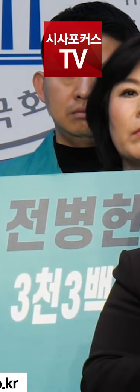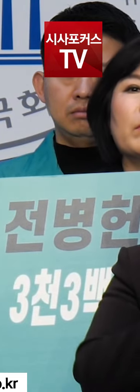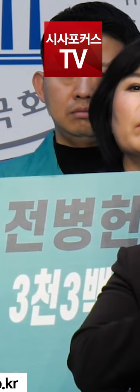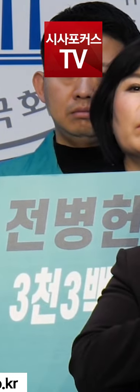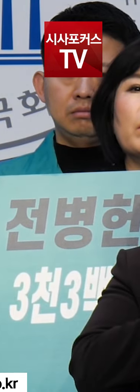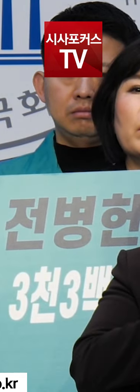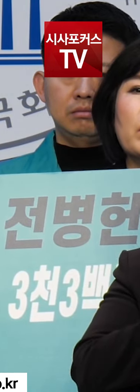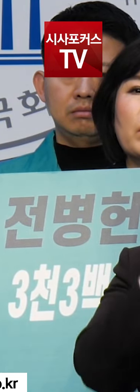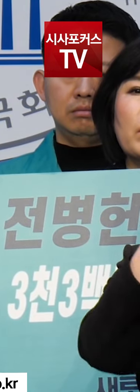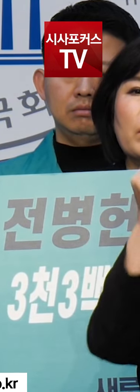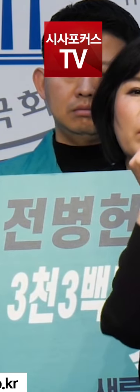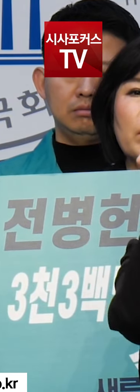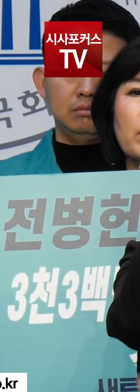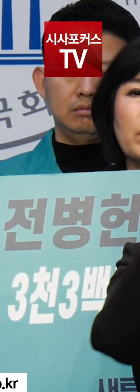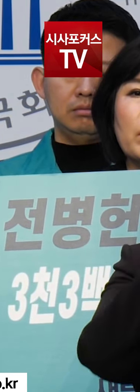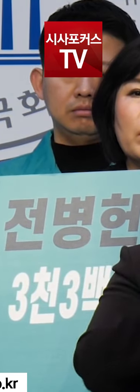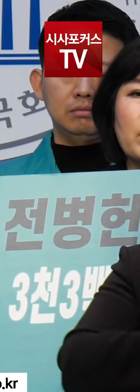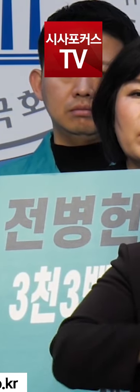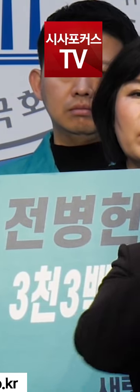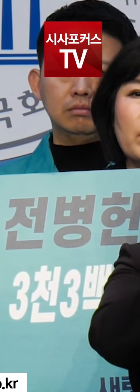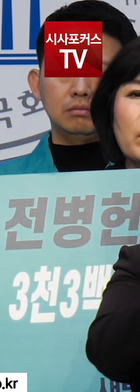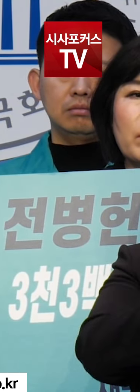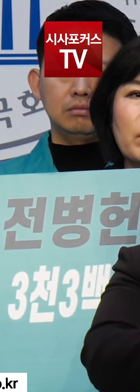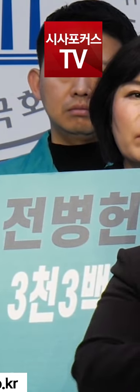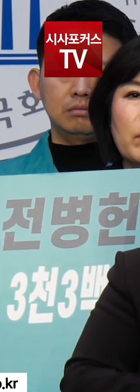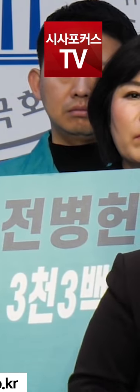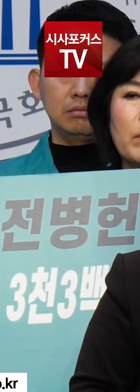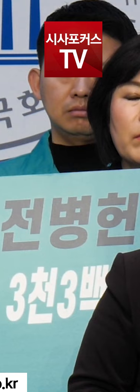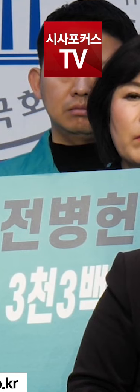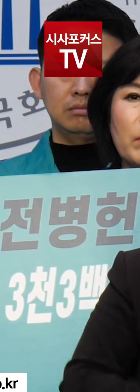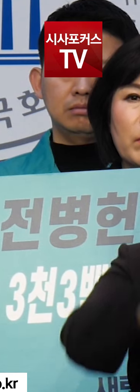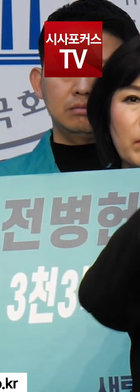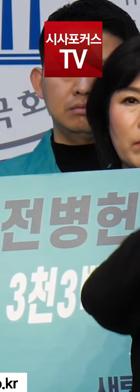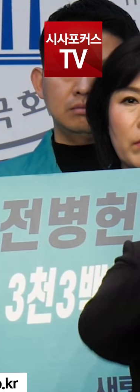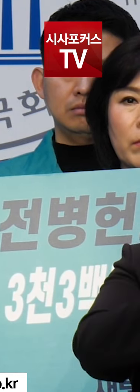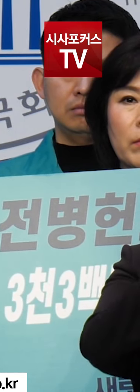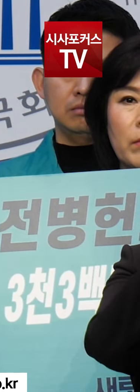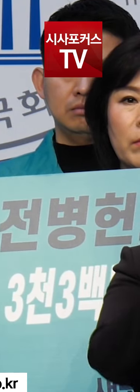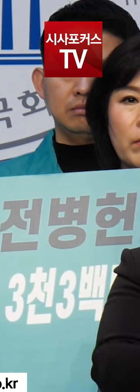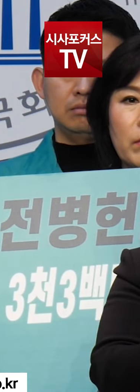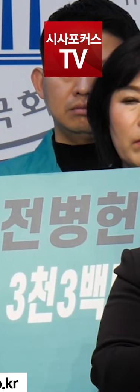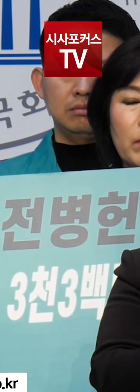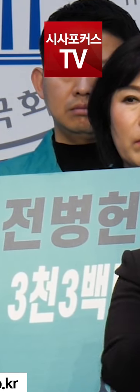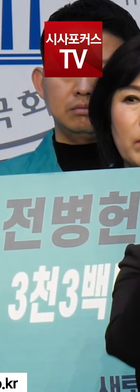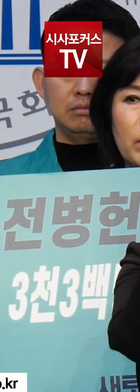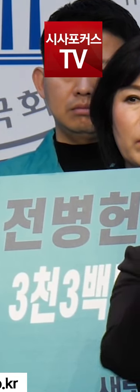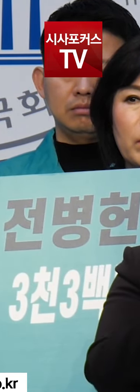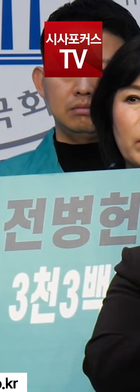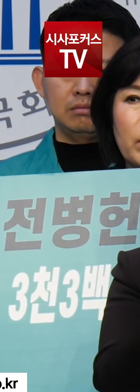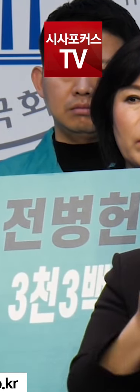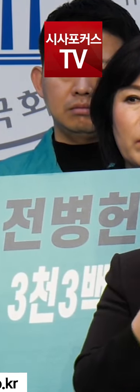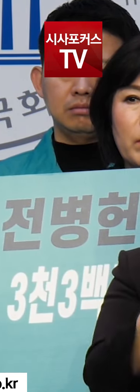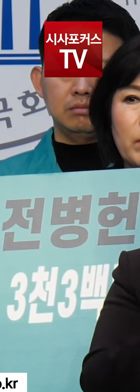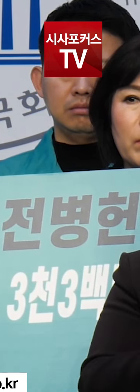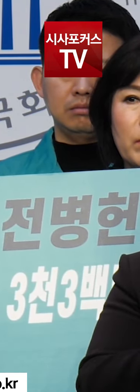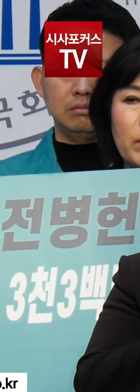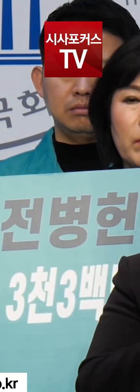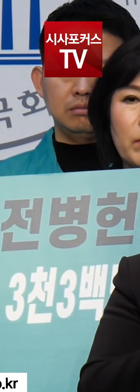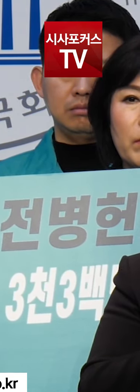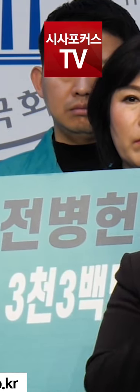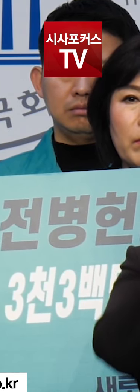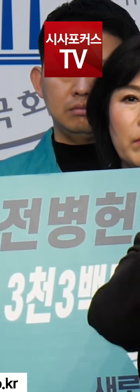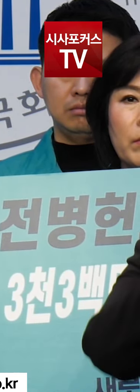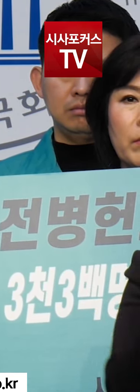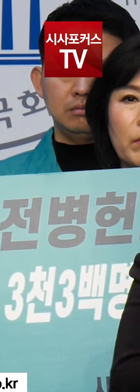깃발을 굳건히 세우고 정통성의 맥을 살려내어 방탄이 필요하고